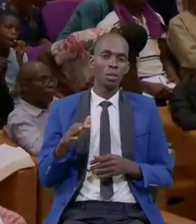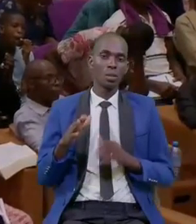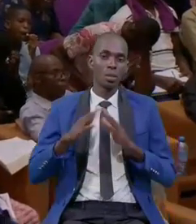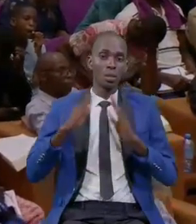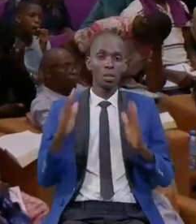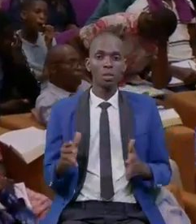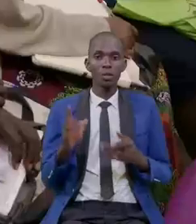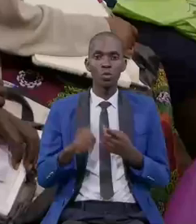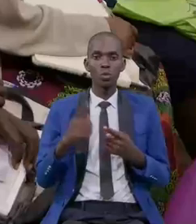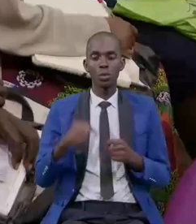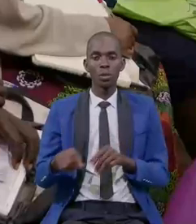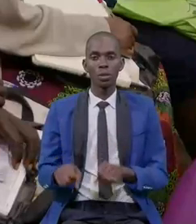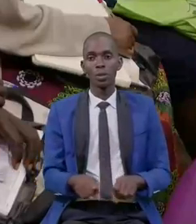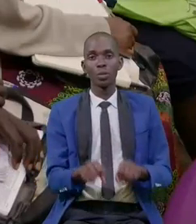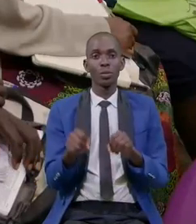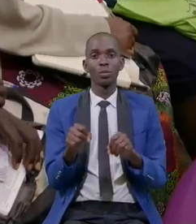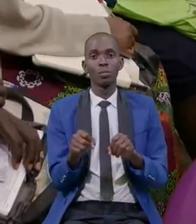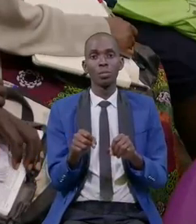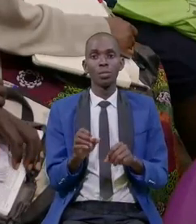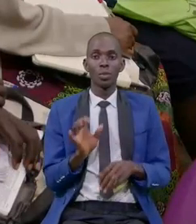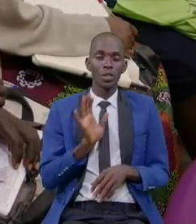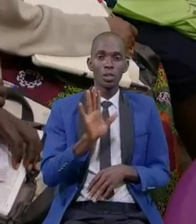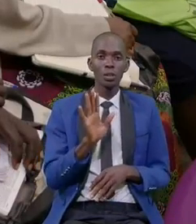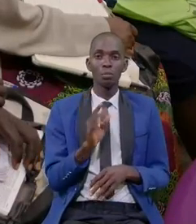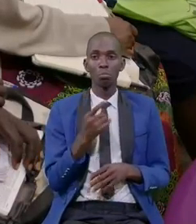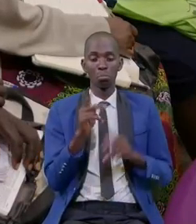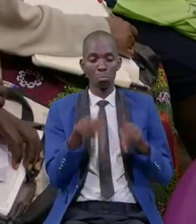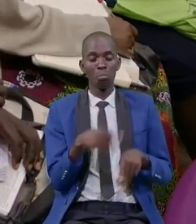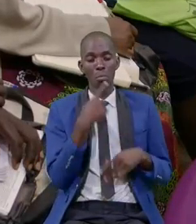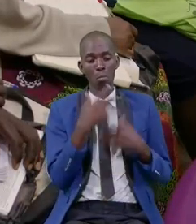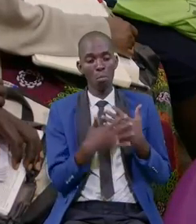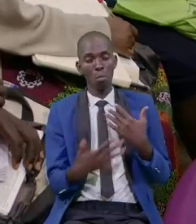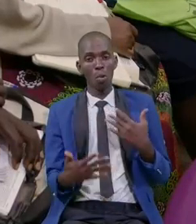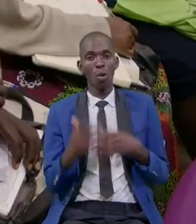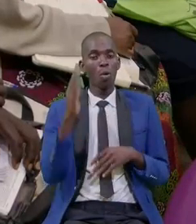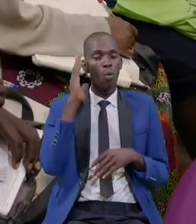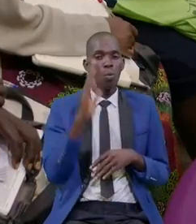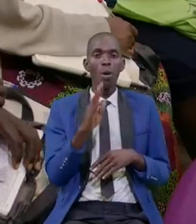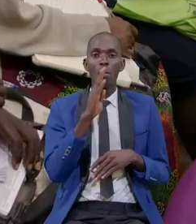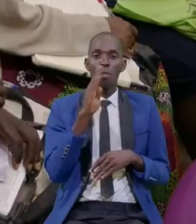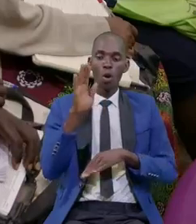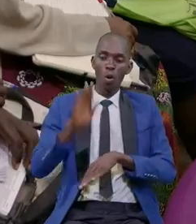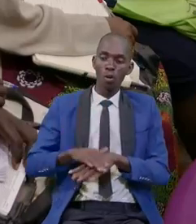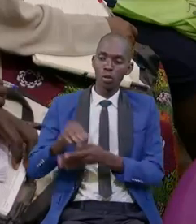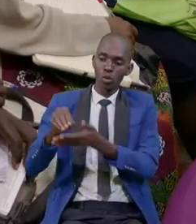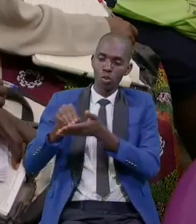pour aller dehors, son sang retombera sur sa